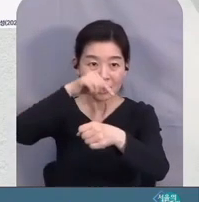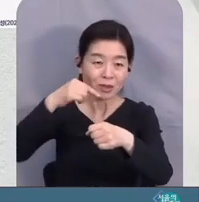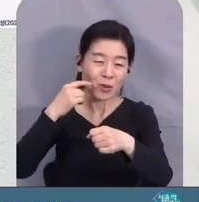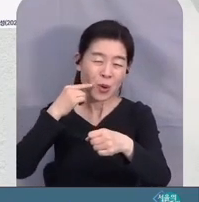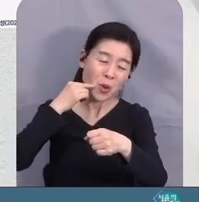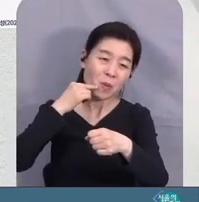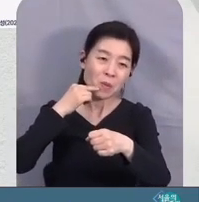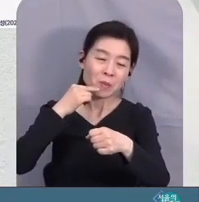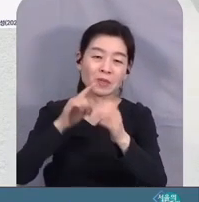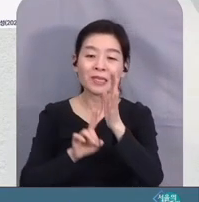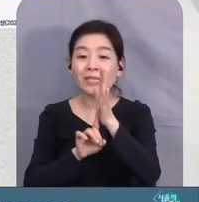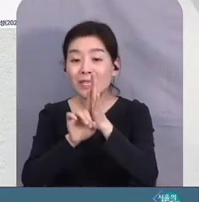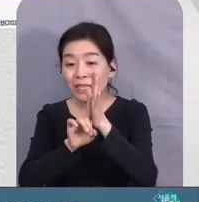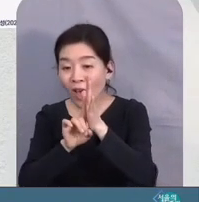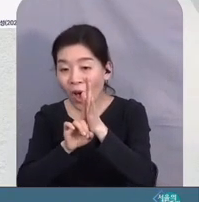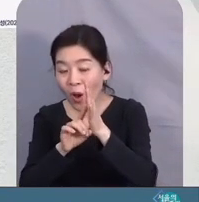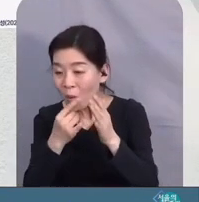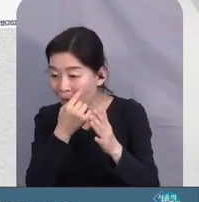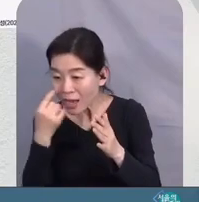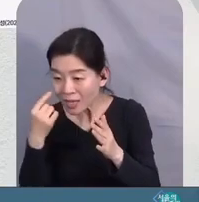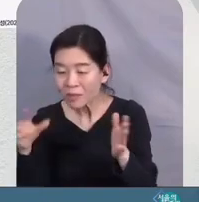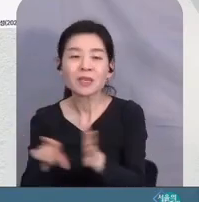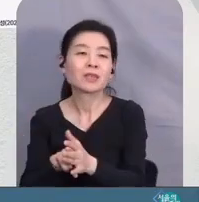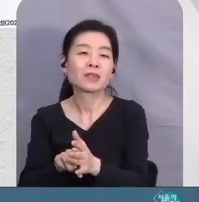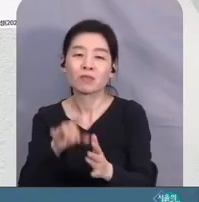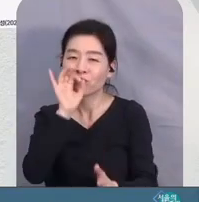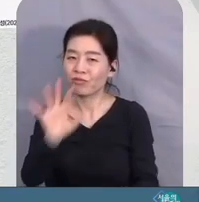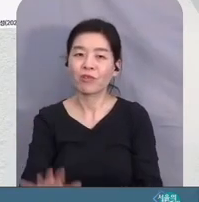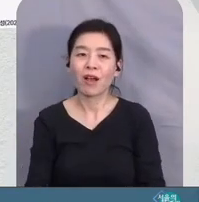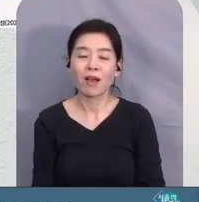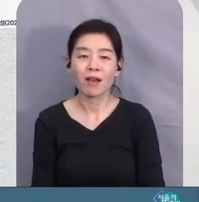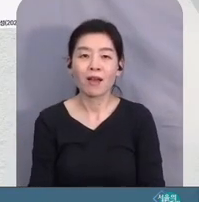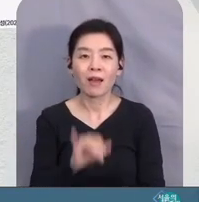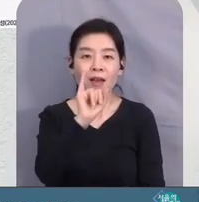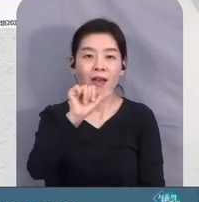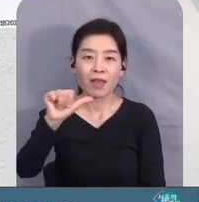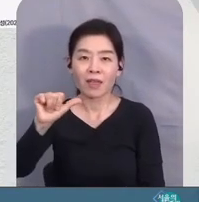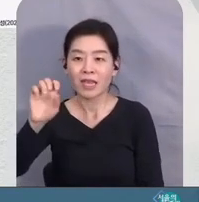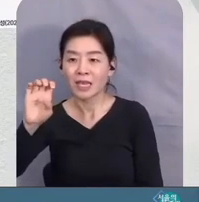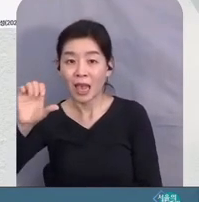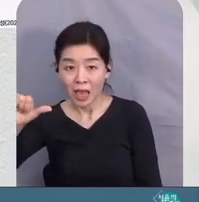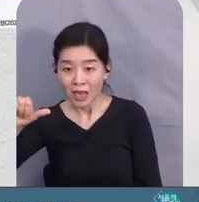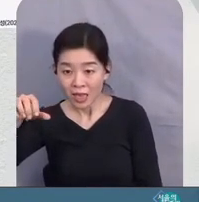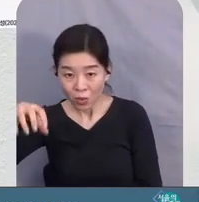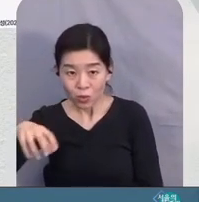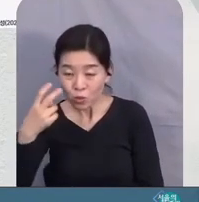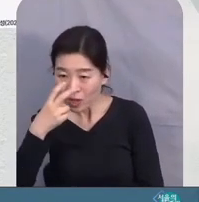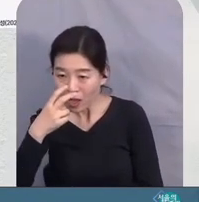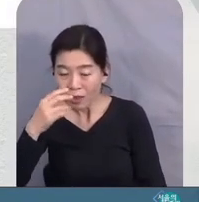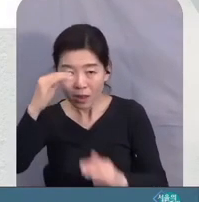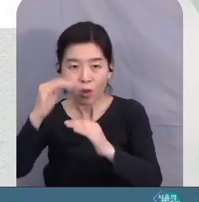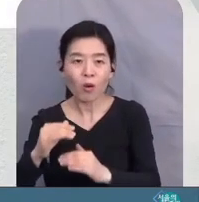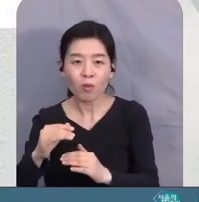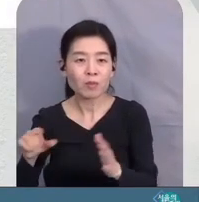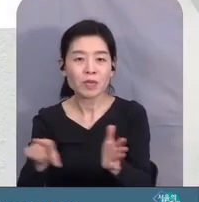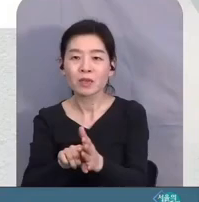측정하겠다 그러는 거 못 믿습니다. IAEA가 들어갔지만 사실 그것도 못 믿어요. 자, 그 다음 쪽.